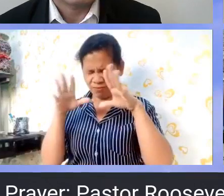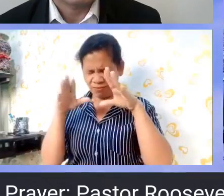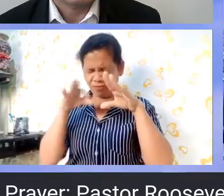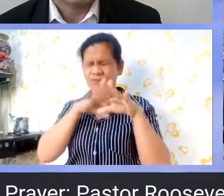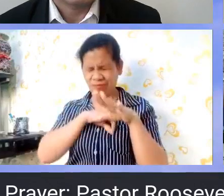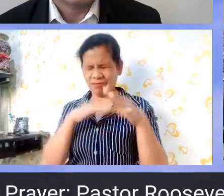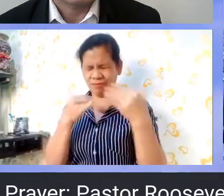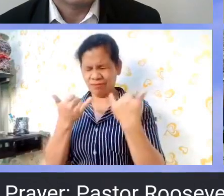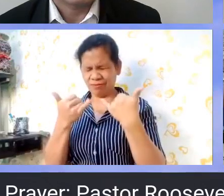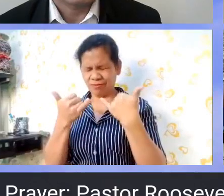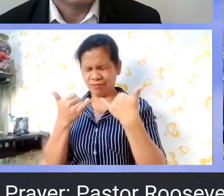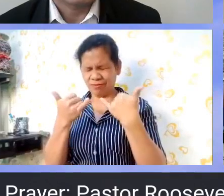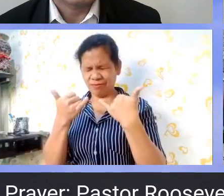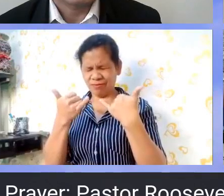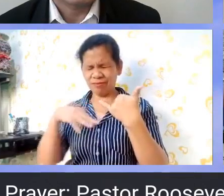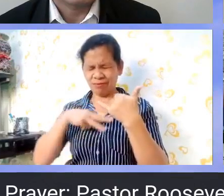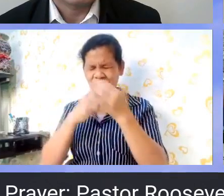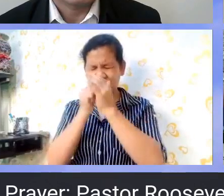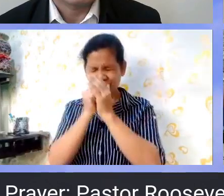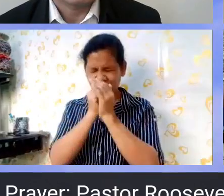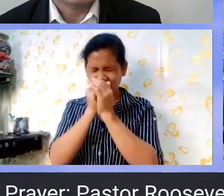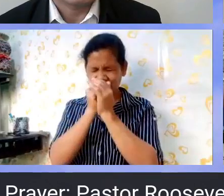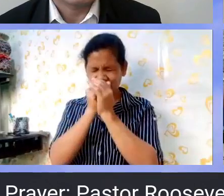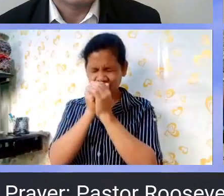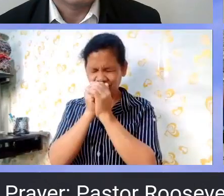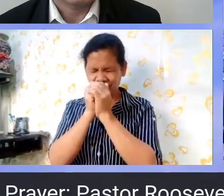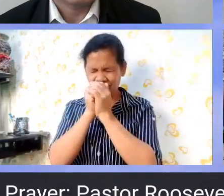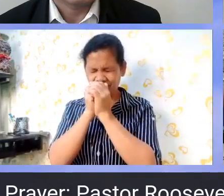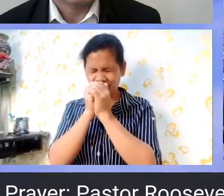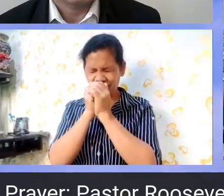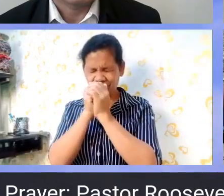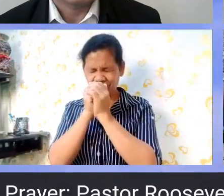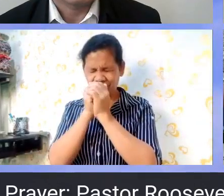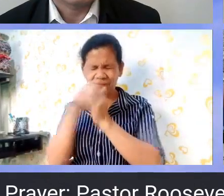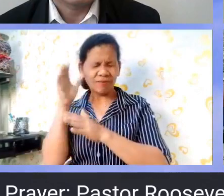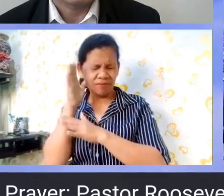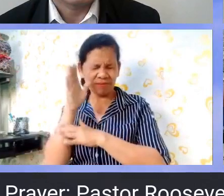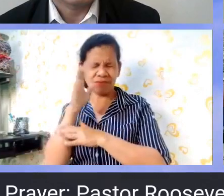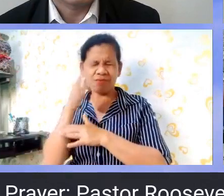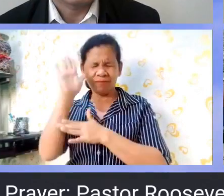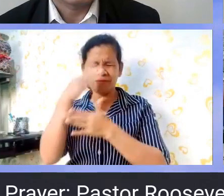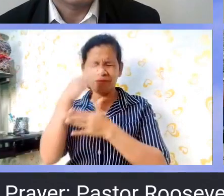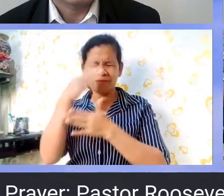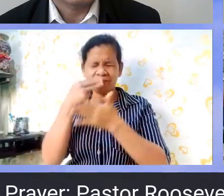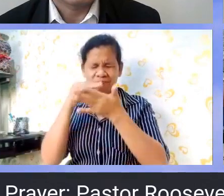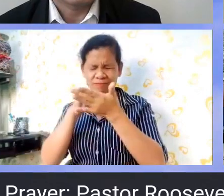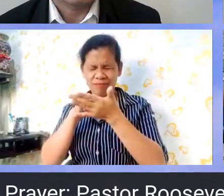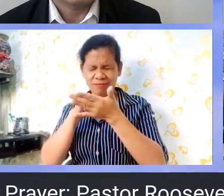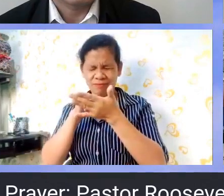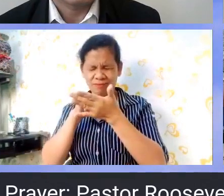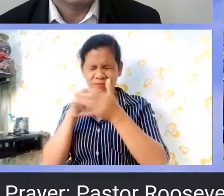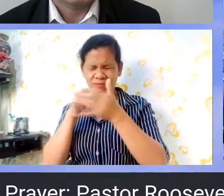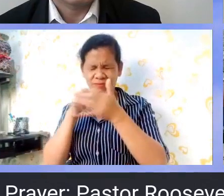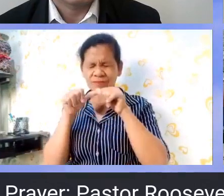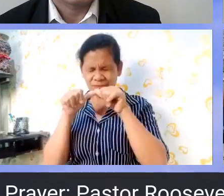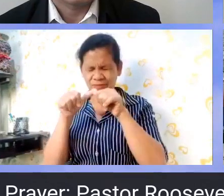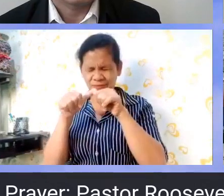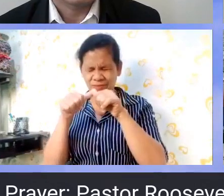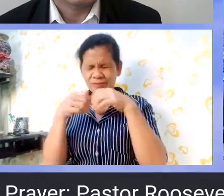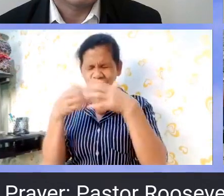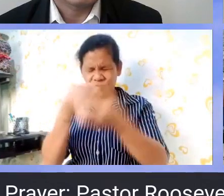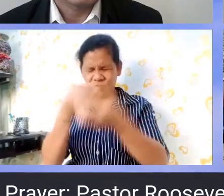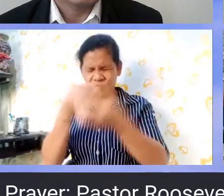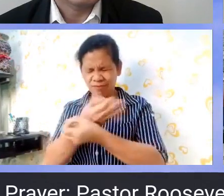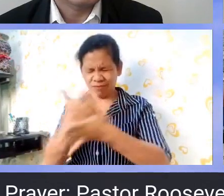pong pagsasama-sama na pakinggan ang inyong mga mensahe sa umagang ito, Panginoon, patuloy na magbigay ng lakas sa